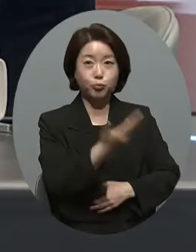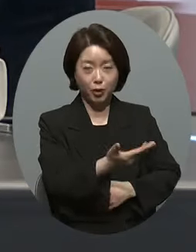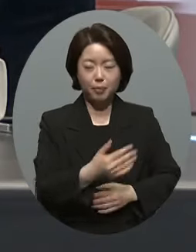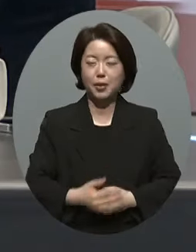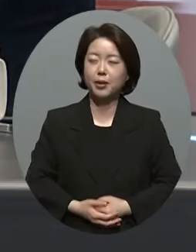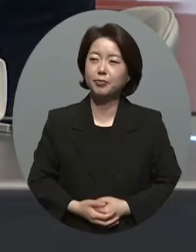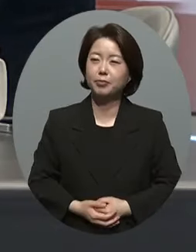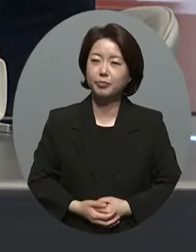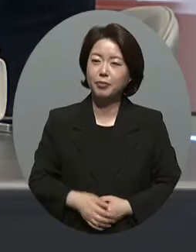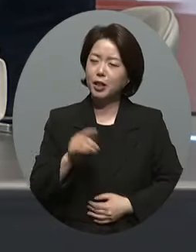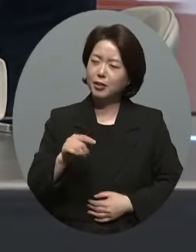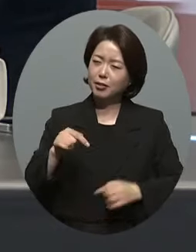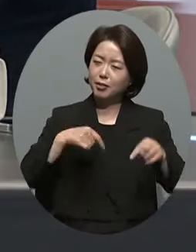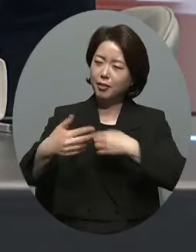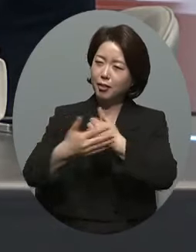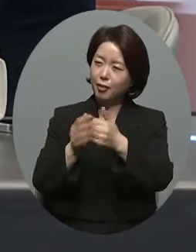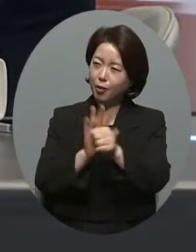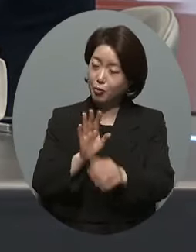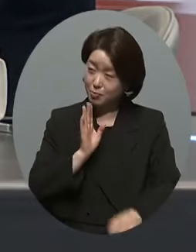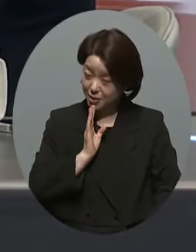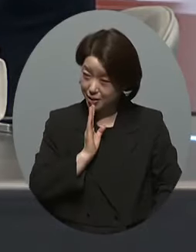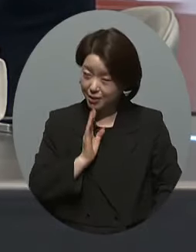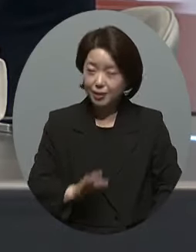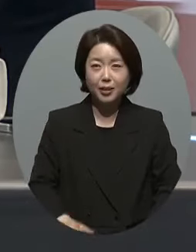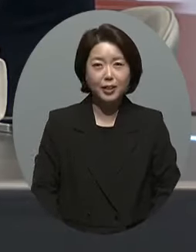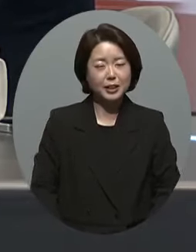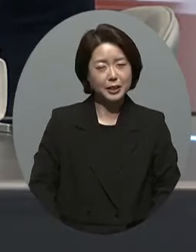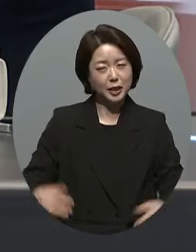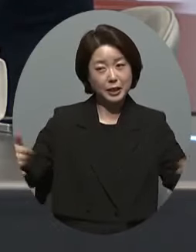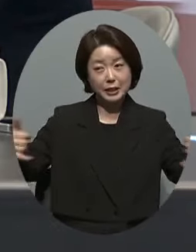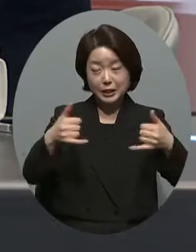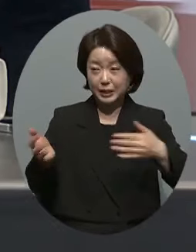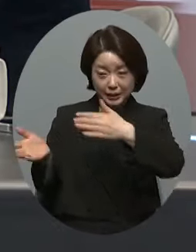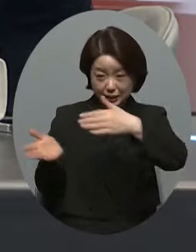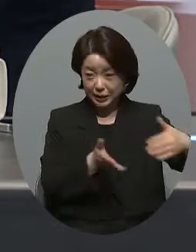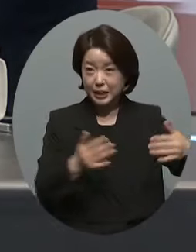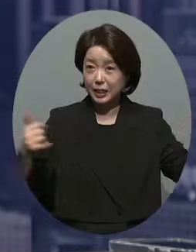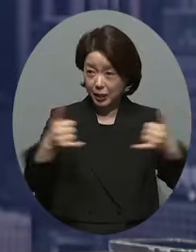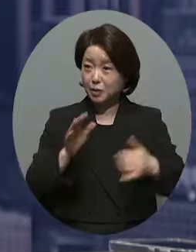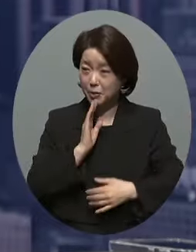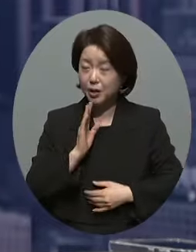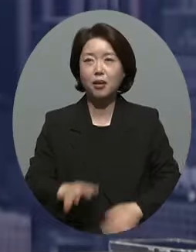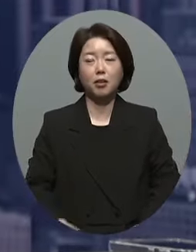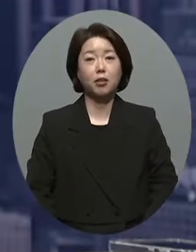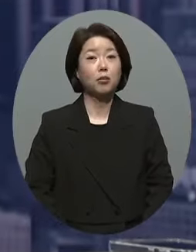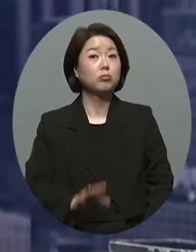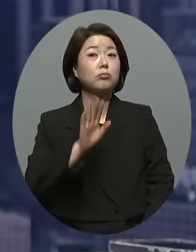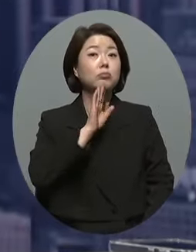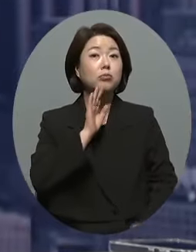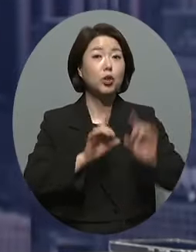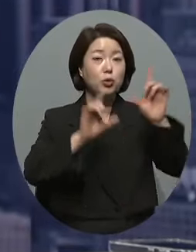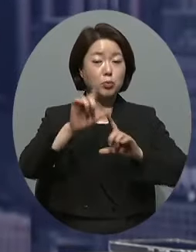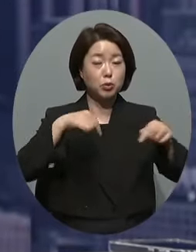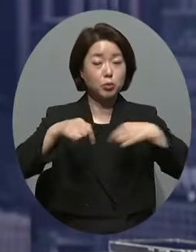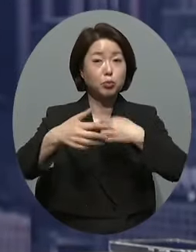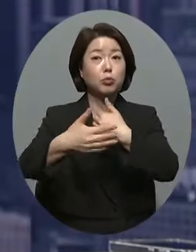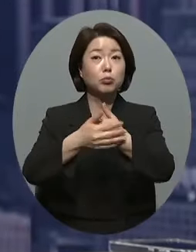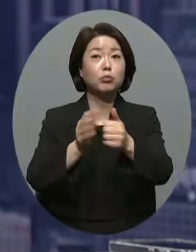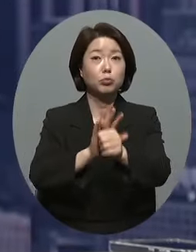치라고 볼 수 있습니까 어차피 한 나이는 있다 이렇게 봐야 됩니까 어떻게 해야 됩니까 그럼요 이게 협치 이고요 어쨌든 두 분께서 소통을 하는 증거